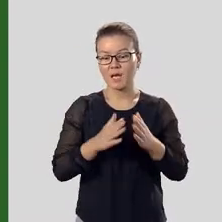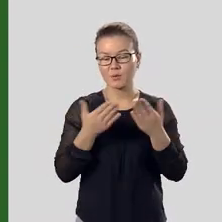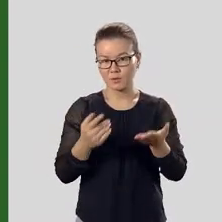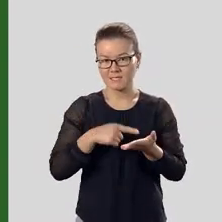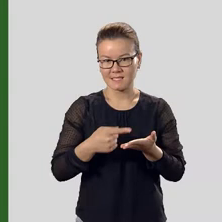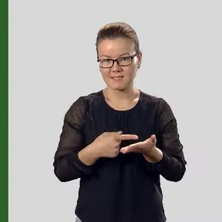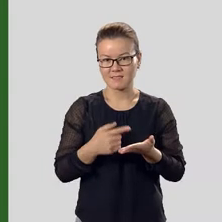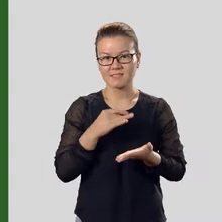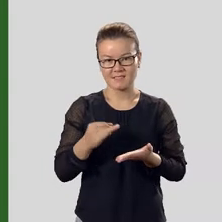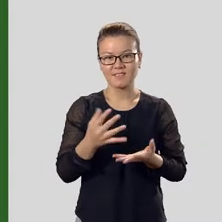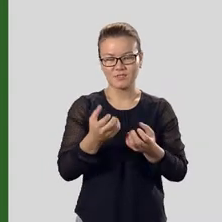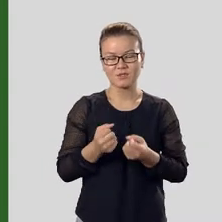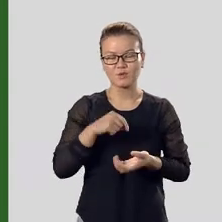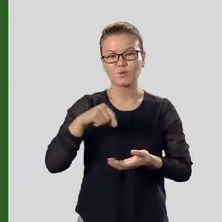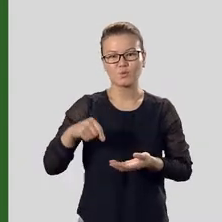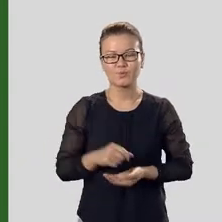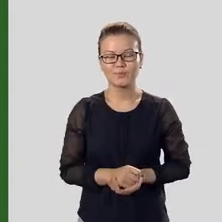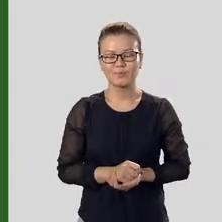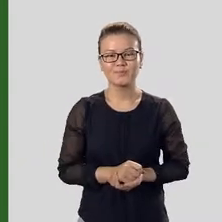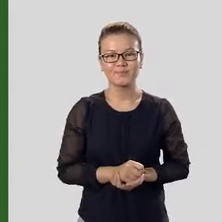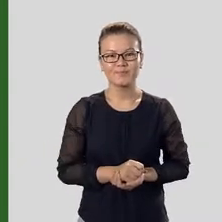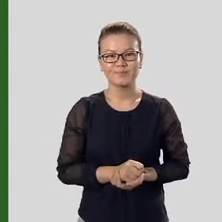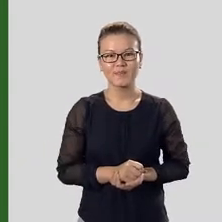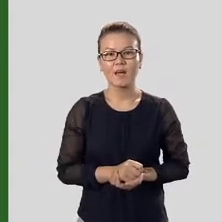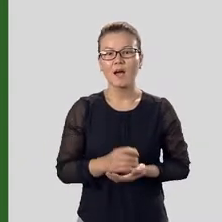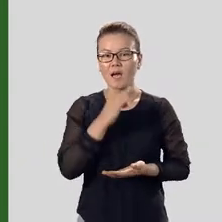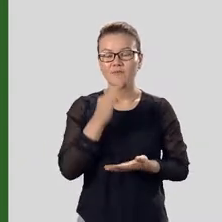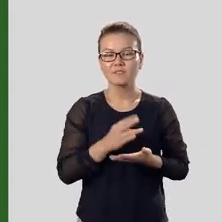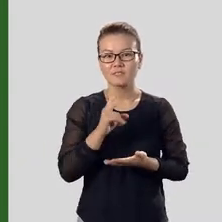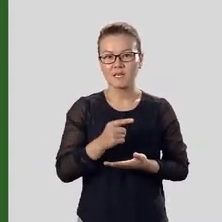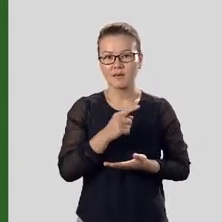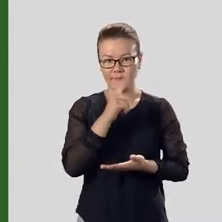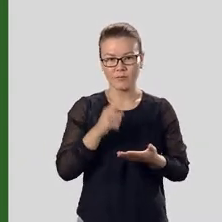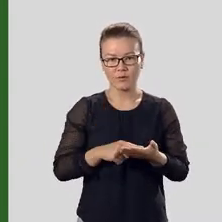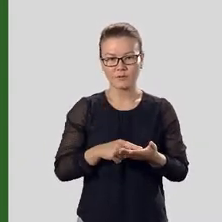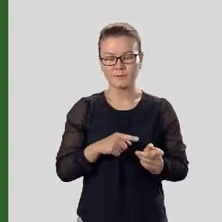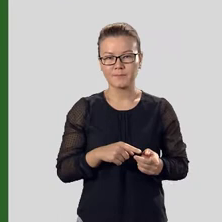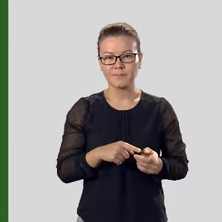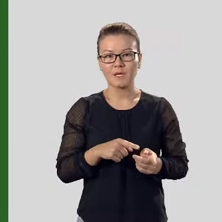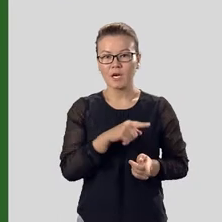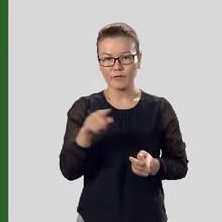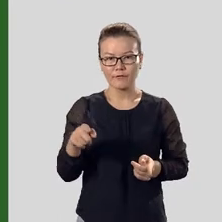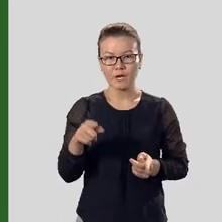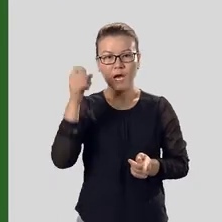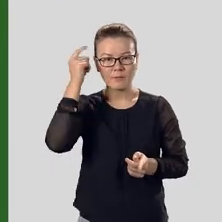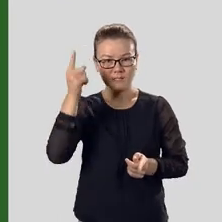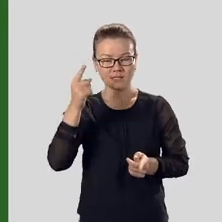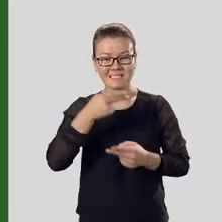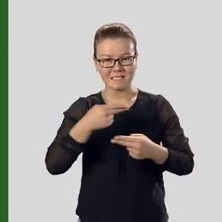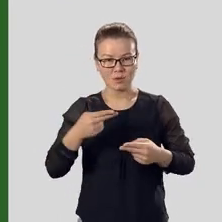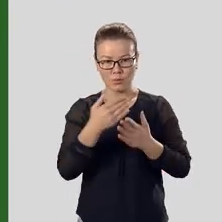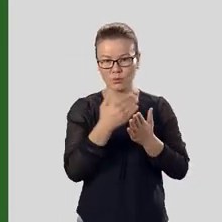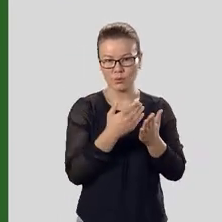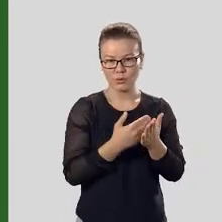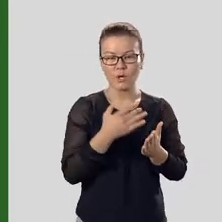Откройте тетрадь и возьмите ручку. Ответив на эти вопросы, вы не только определите тему